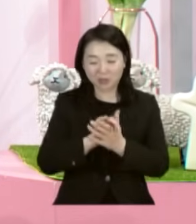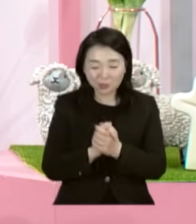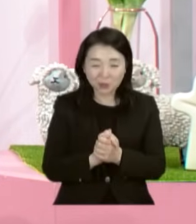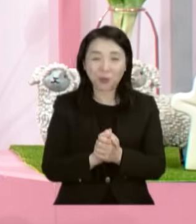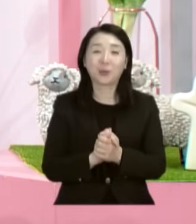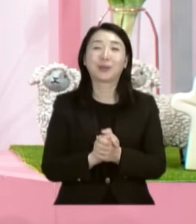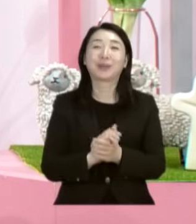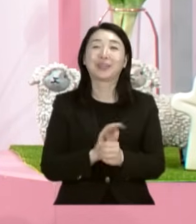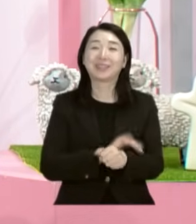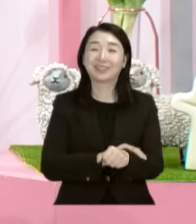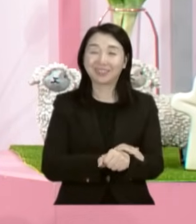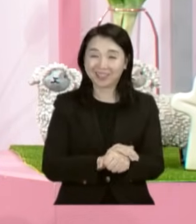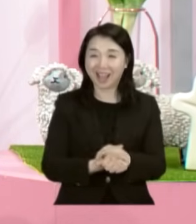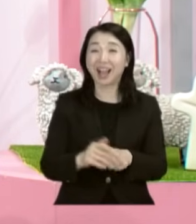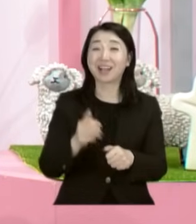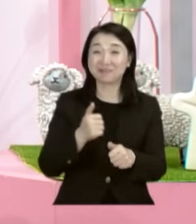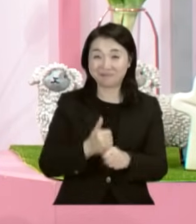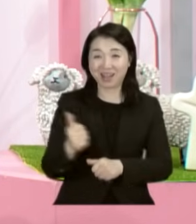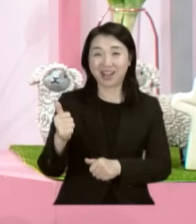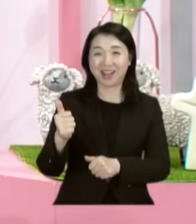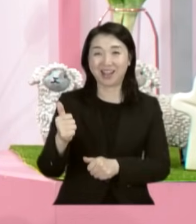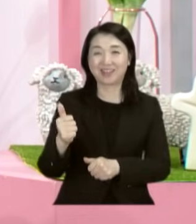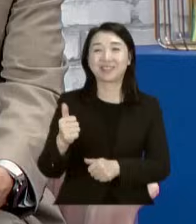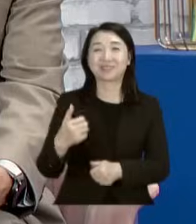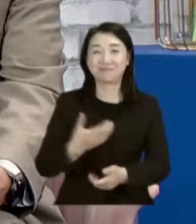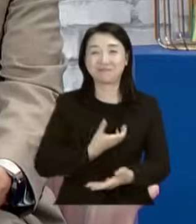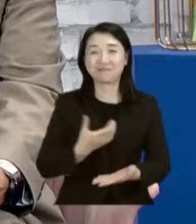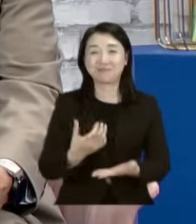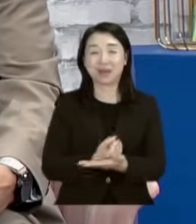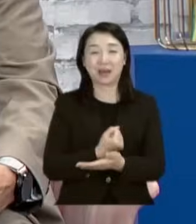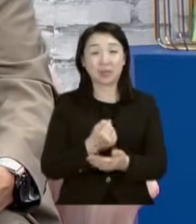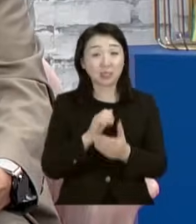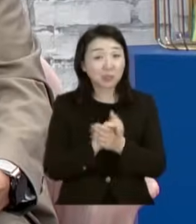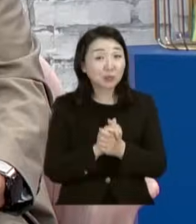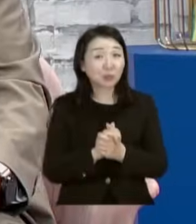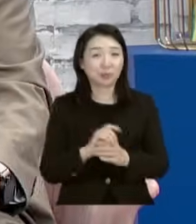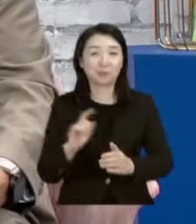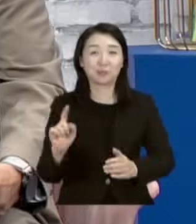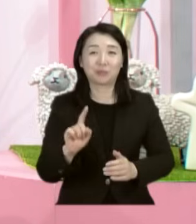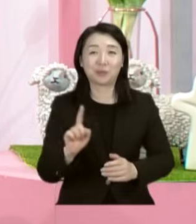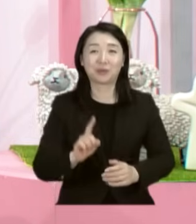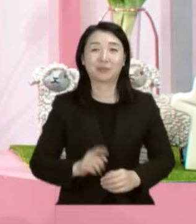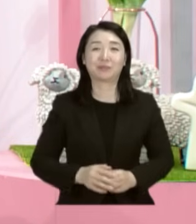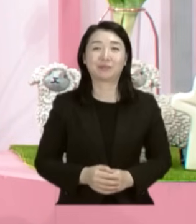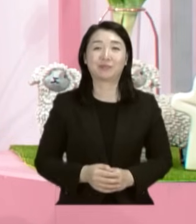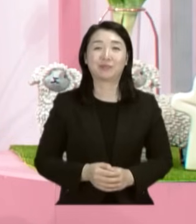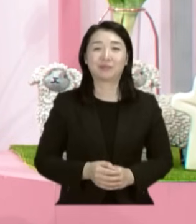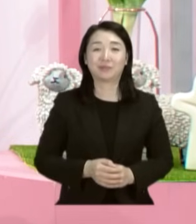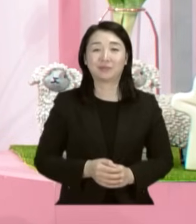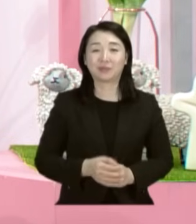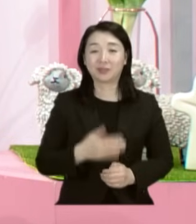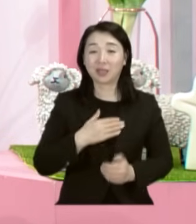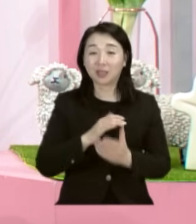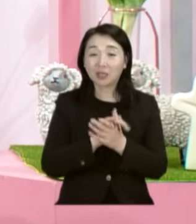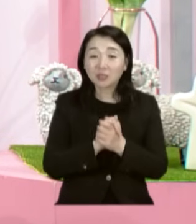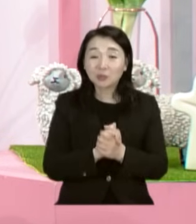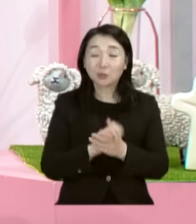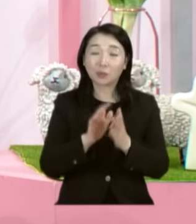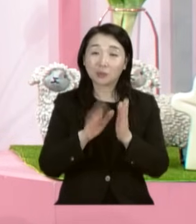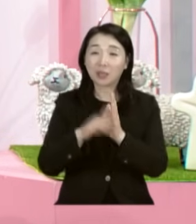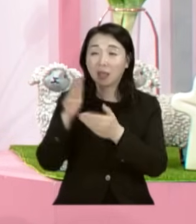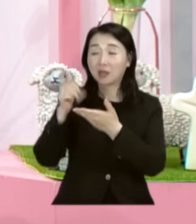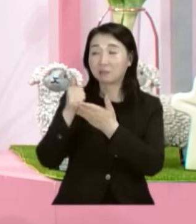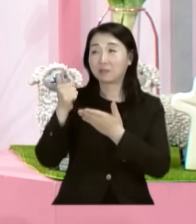기도로 잘 두려운 마음을 이겨내고습니다 아니 어떻게 기도했어요 어 우선은 제가 기도를 할